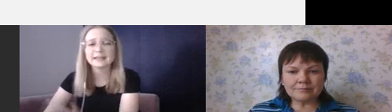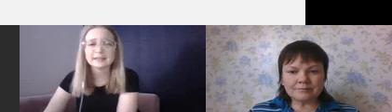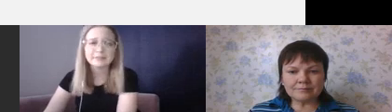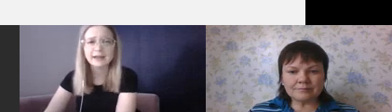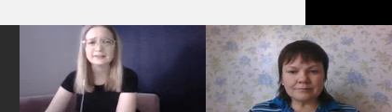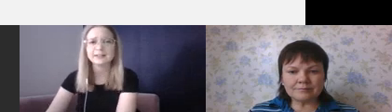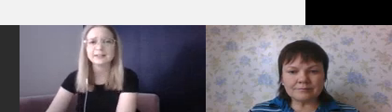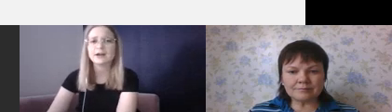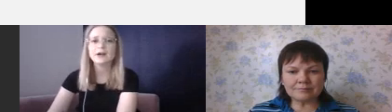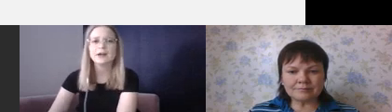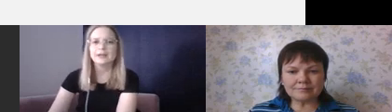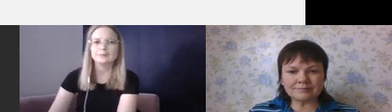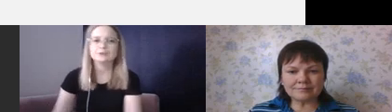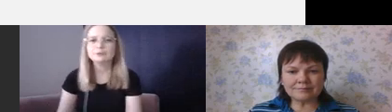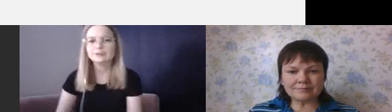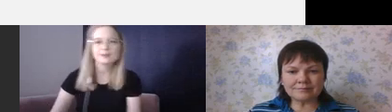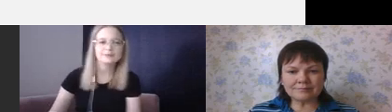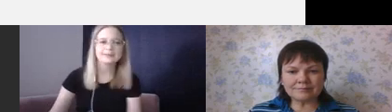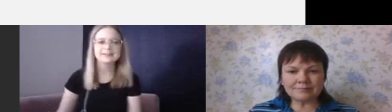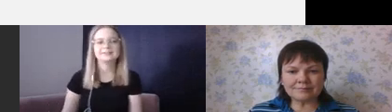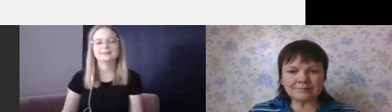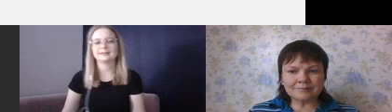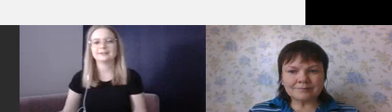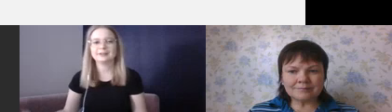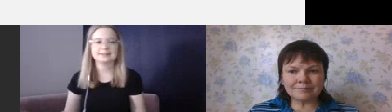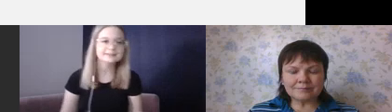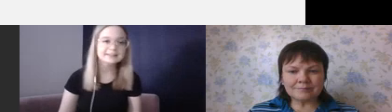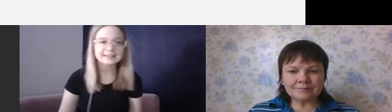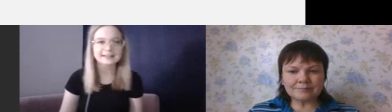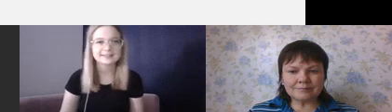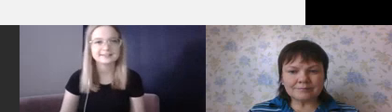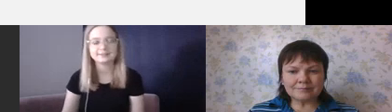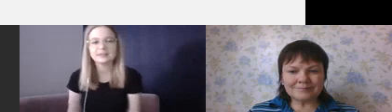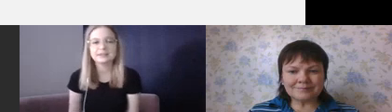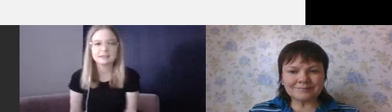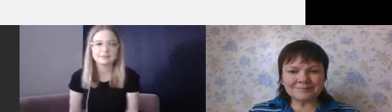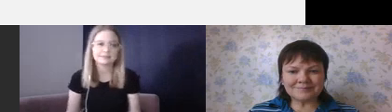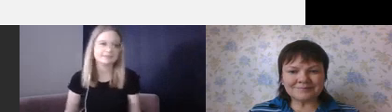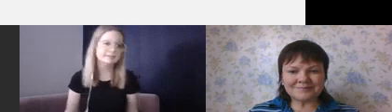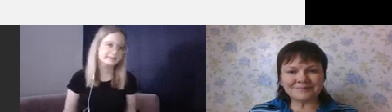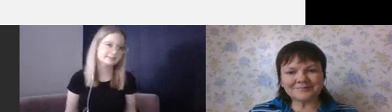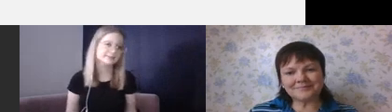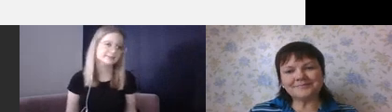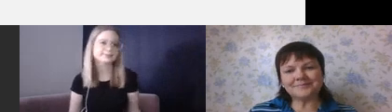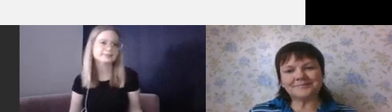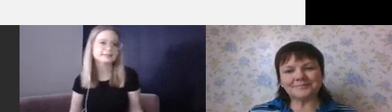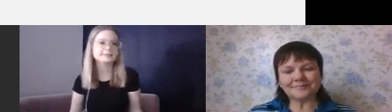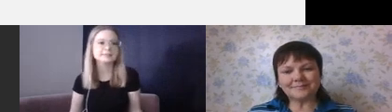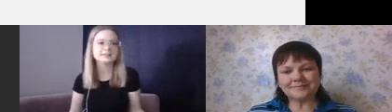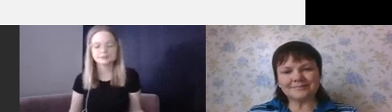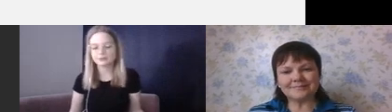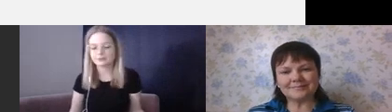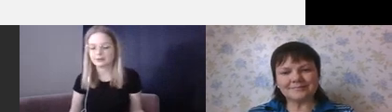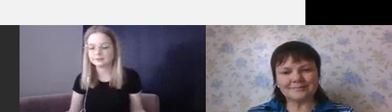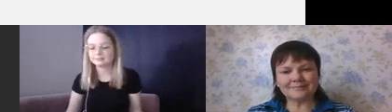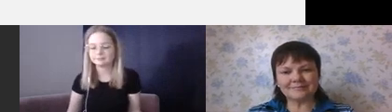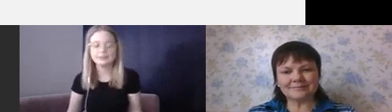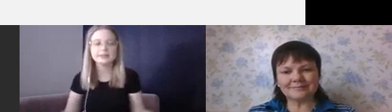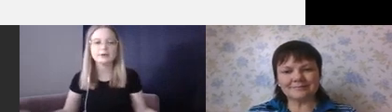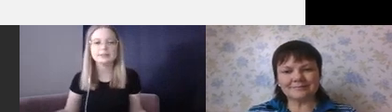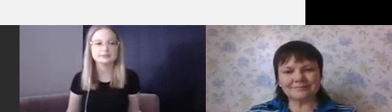ja ma ei tea, jälle vahetan ja et ma ei suuda nagu leida seda nii-öelda õiget, siis mõnel tulebki see lihtsamalt. Mõnel on